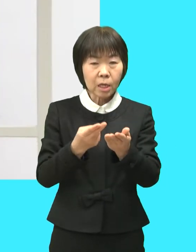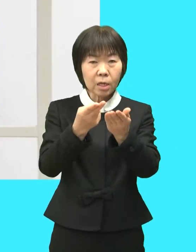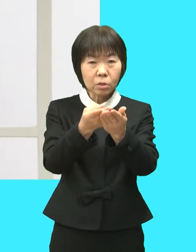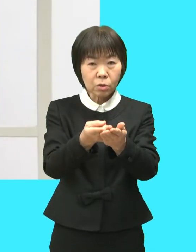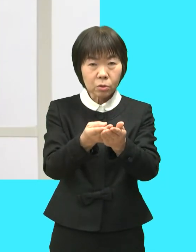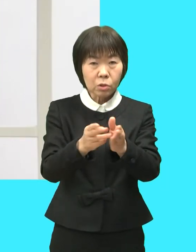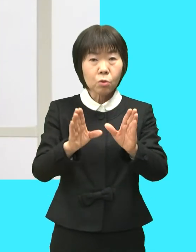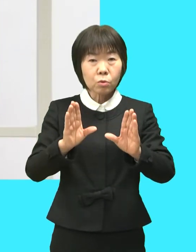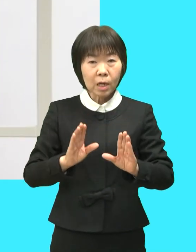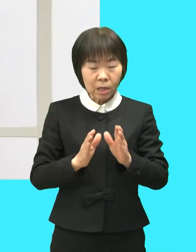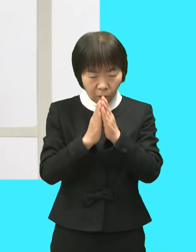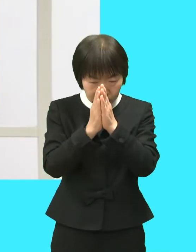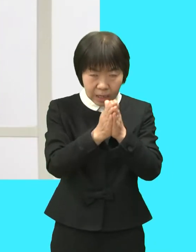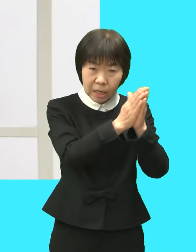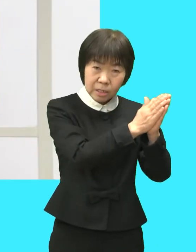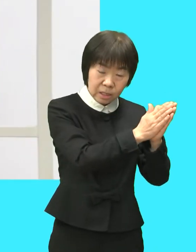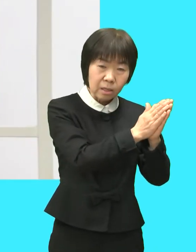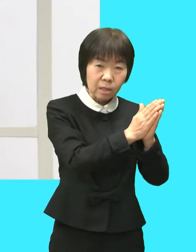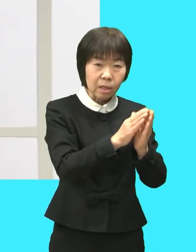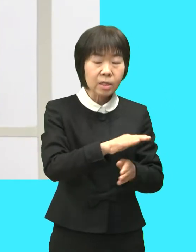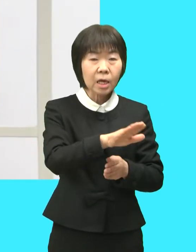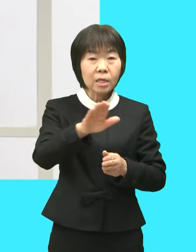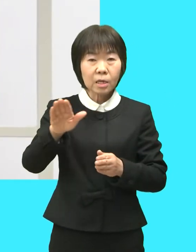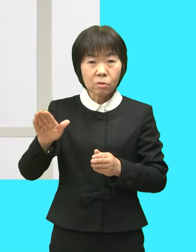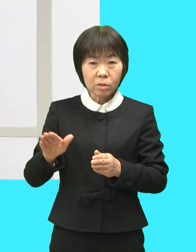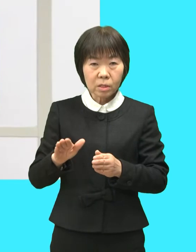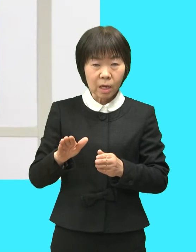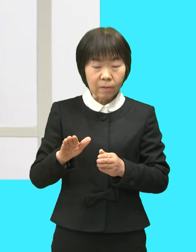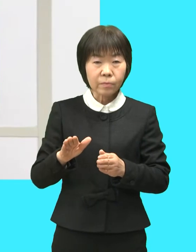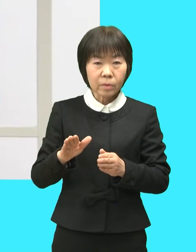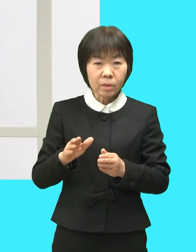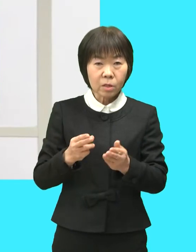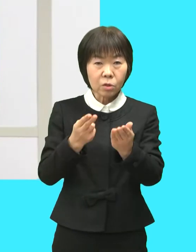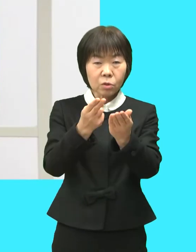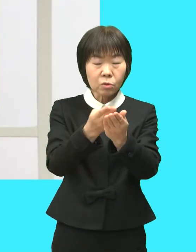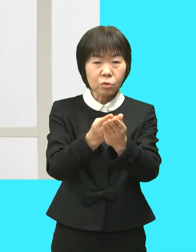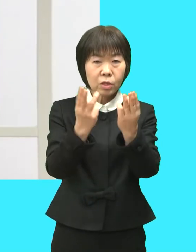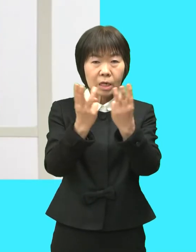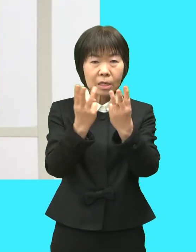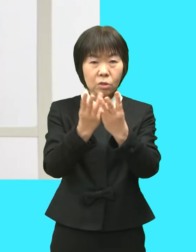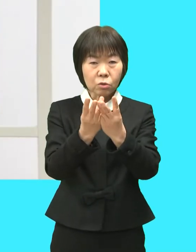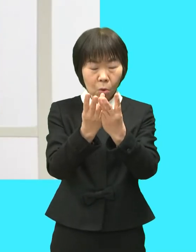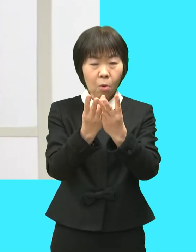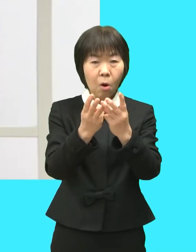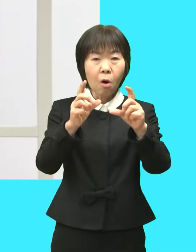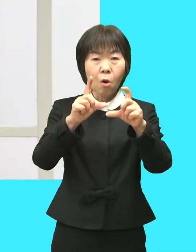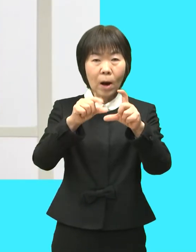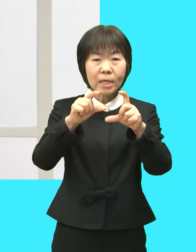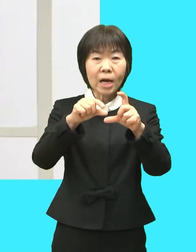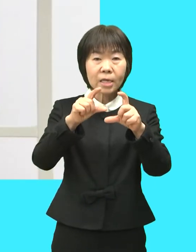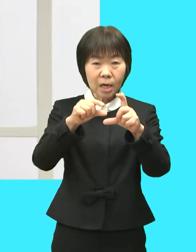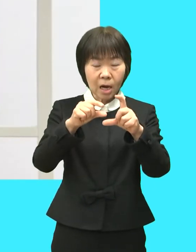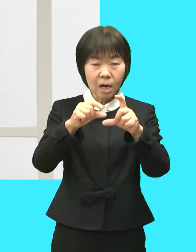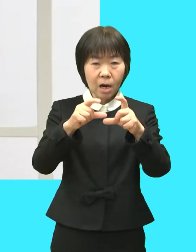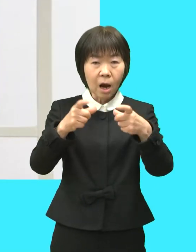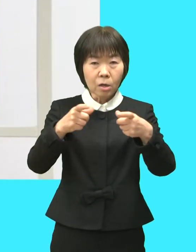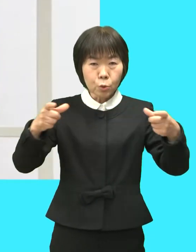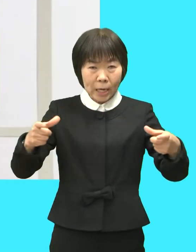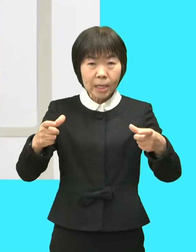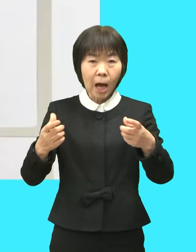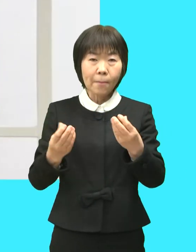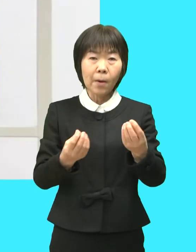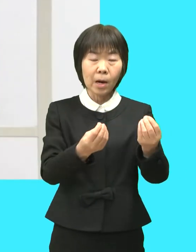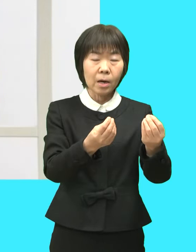お願いし、全体としてやはり入院病床に占める感染者数の割合が高止まりが続